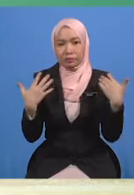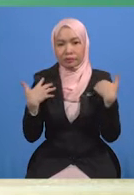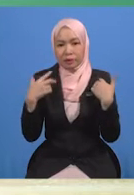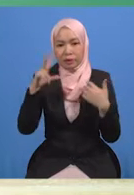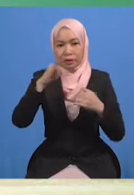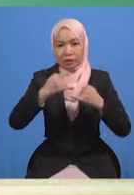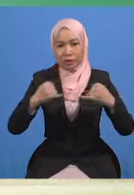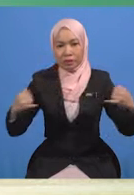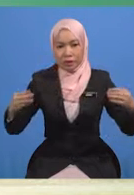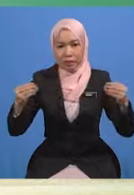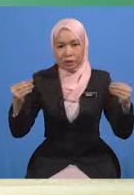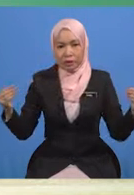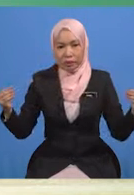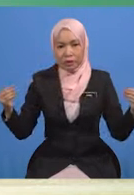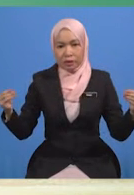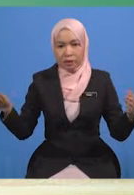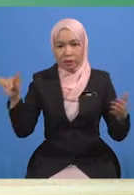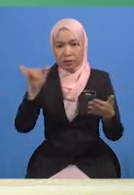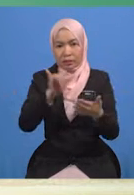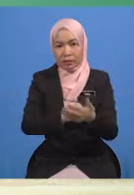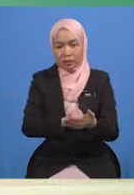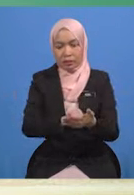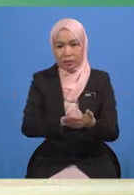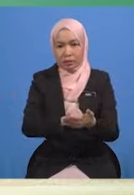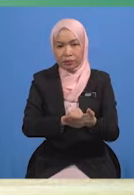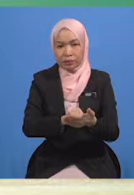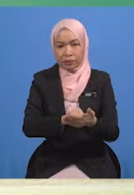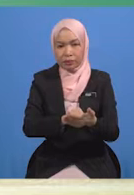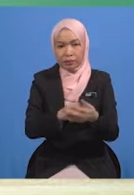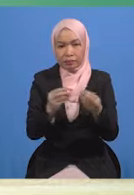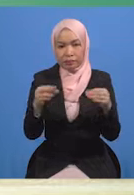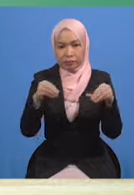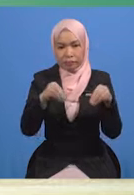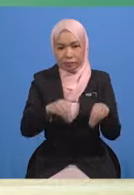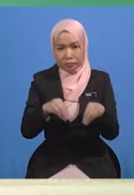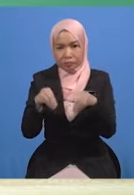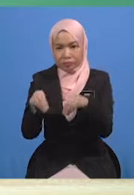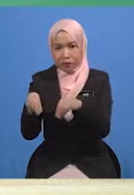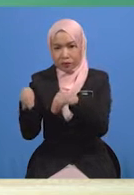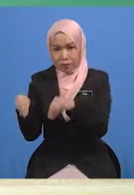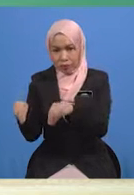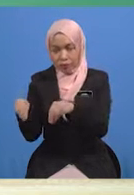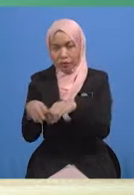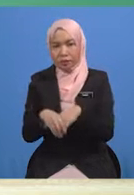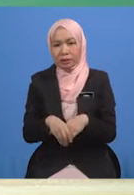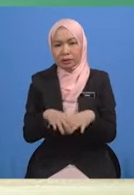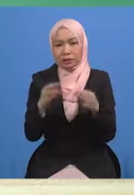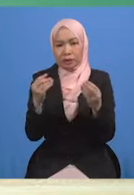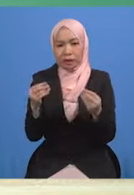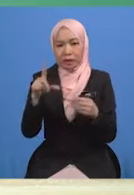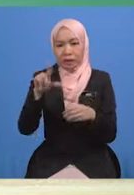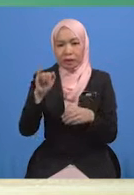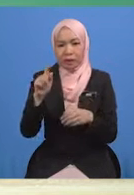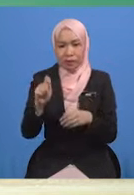ada 3 jenis tanah, iaitu tanah kebun,